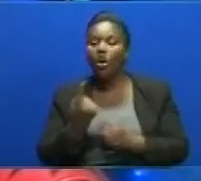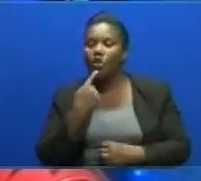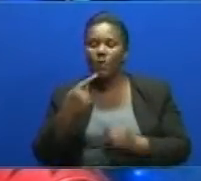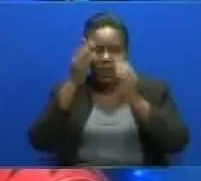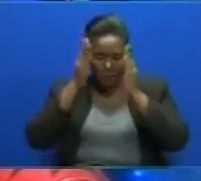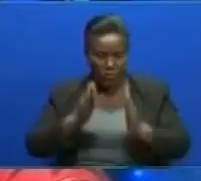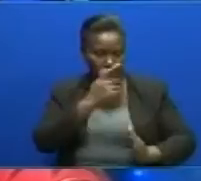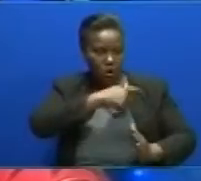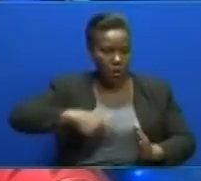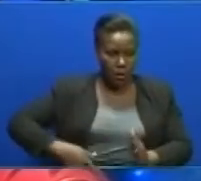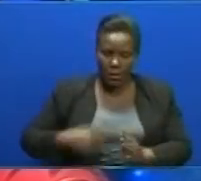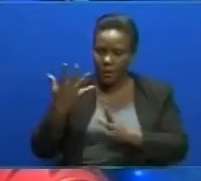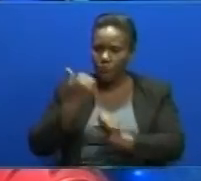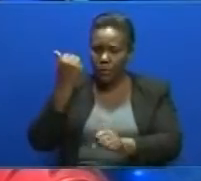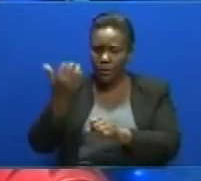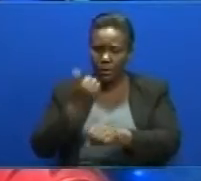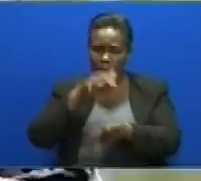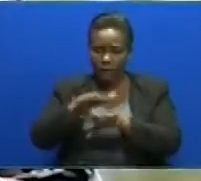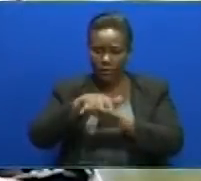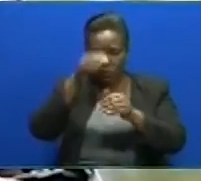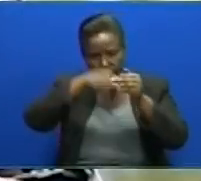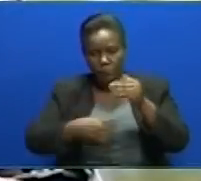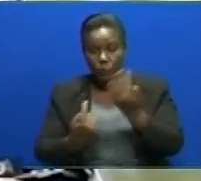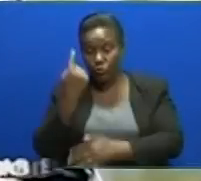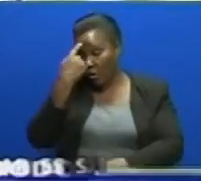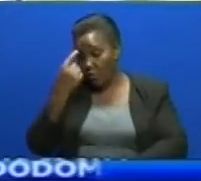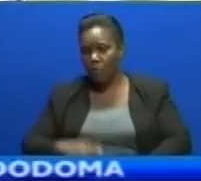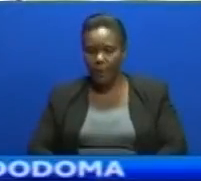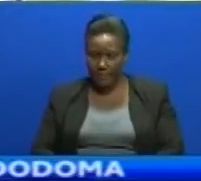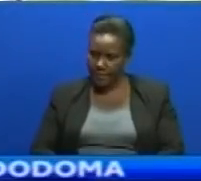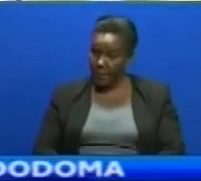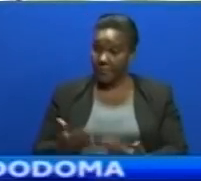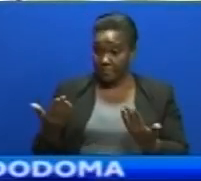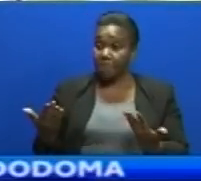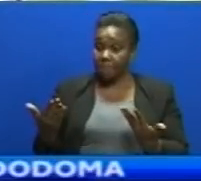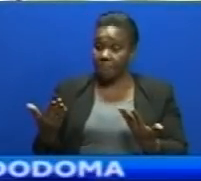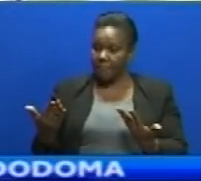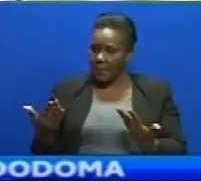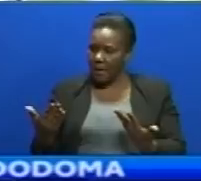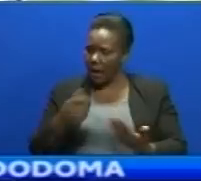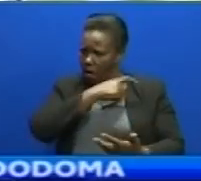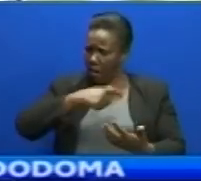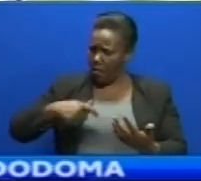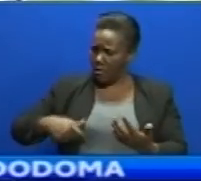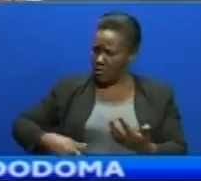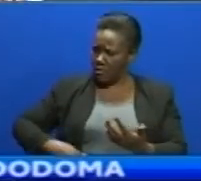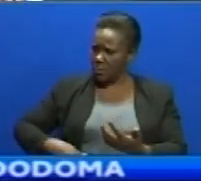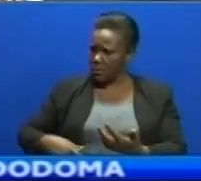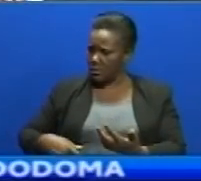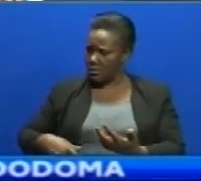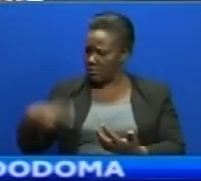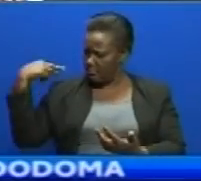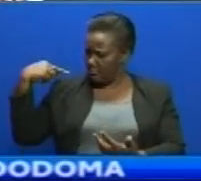Hassan Marini anaripoti kutoka Dodoma. Akiwa katika sare ya saluti daraja la kwanza akiingia Dodoma kwa njia